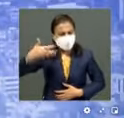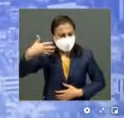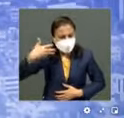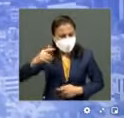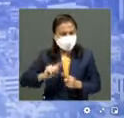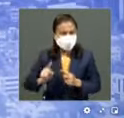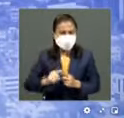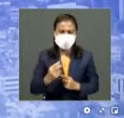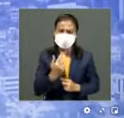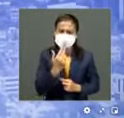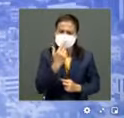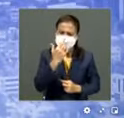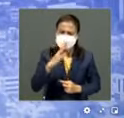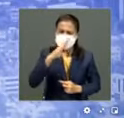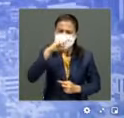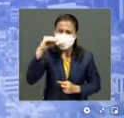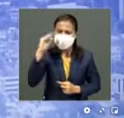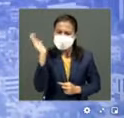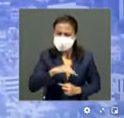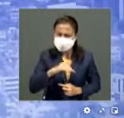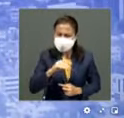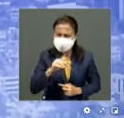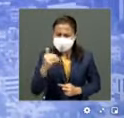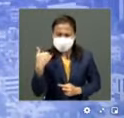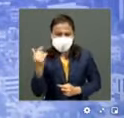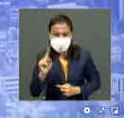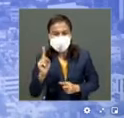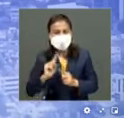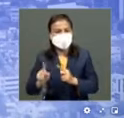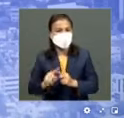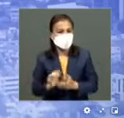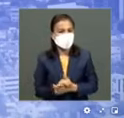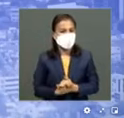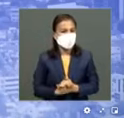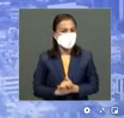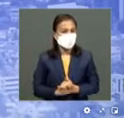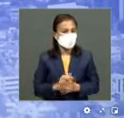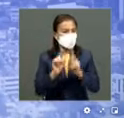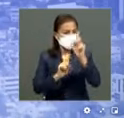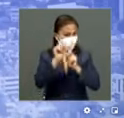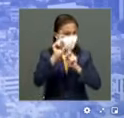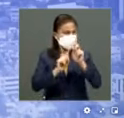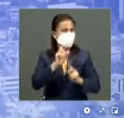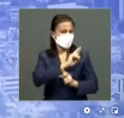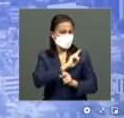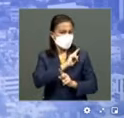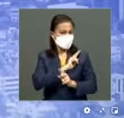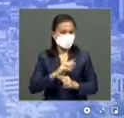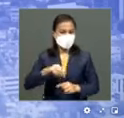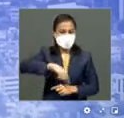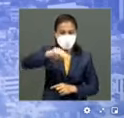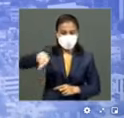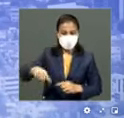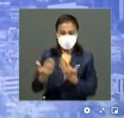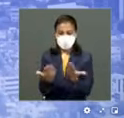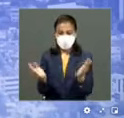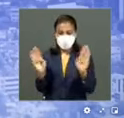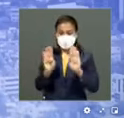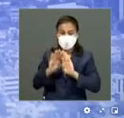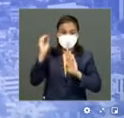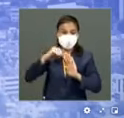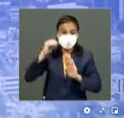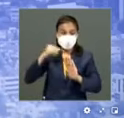ทางเดินหายใจหรือไม่ถ้าเป็นไปได้ตรวจสอบตัวเองและคนในครอบครัวทุกๆวันค่ะว่าเราได้